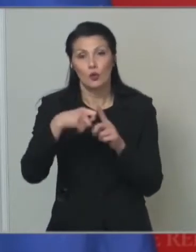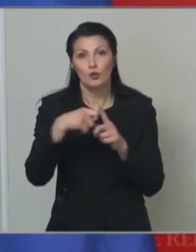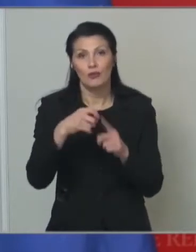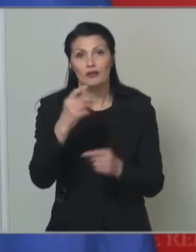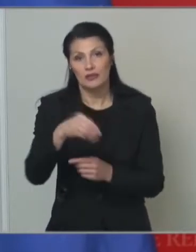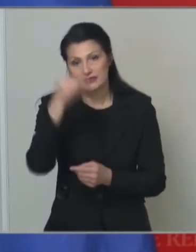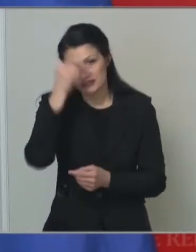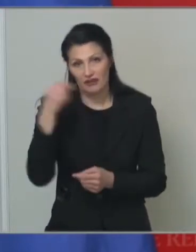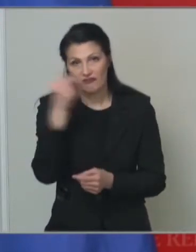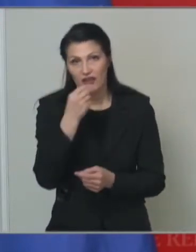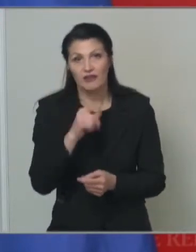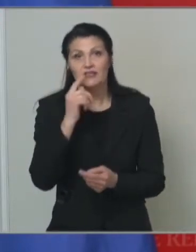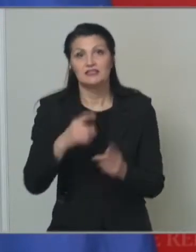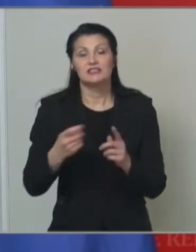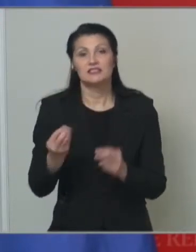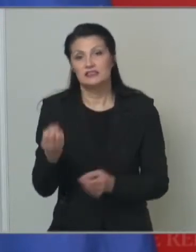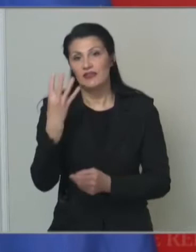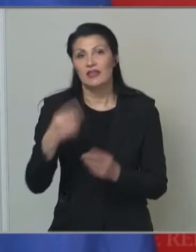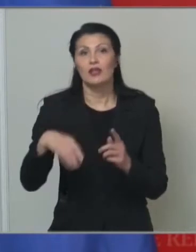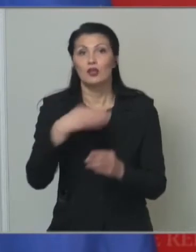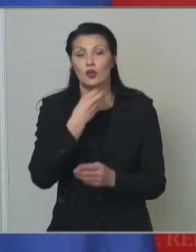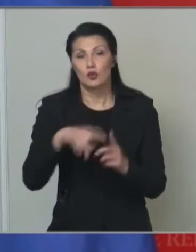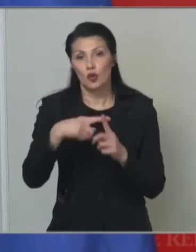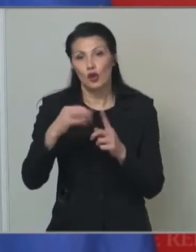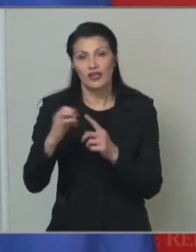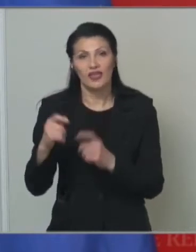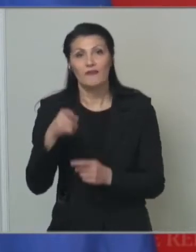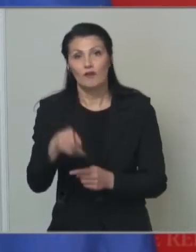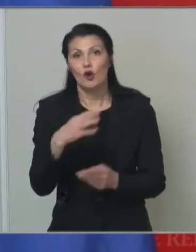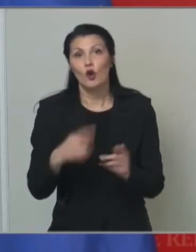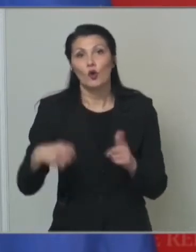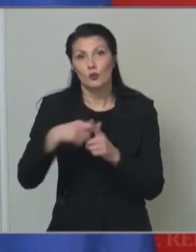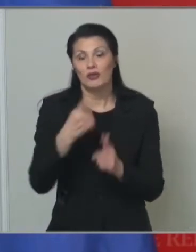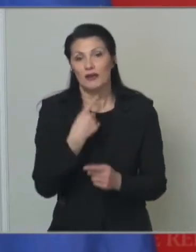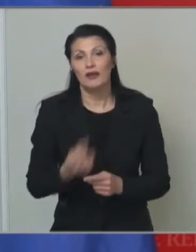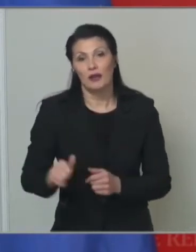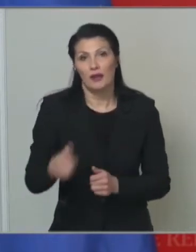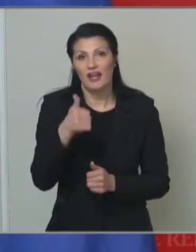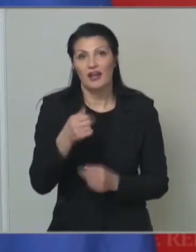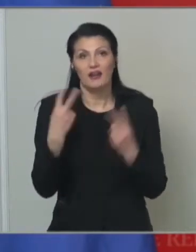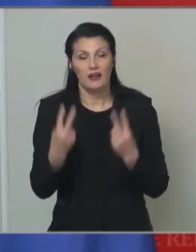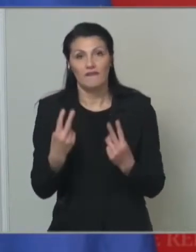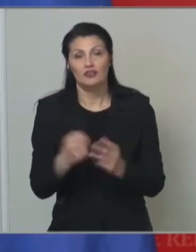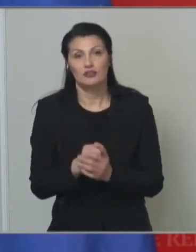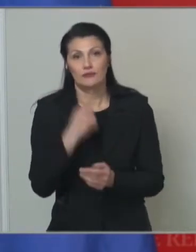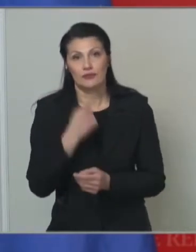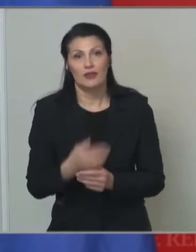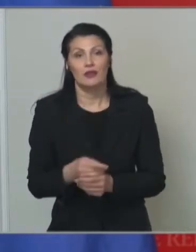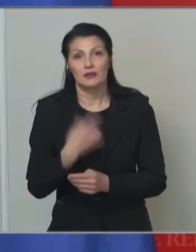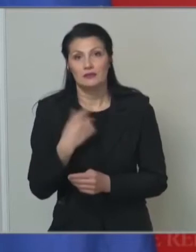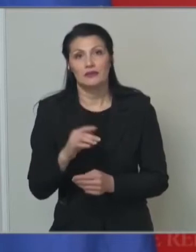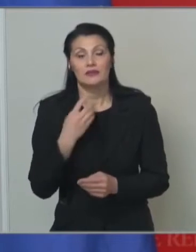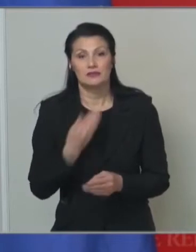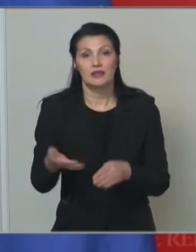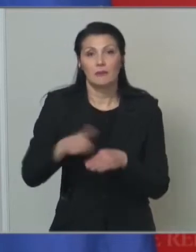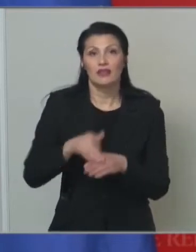т.е. црквата Свети Ѓорѓи во Курбиново, е на врвот. Како приоритет, се разбира, се